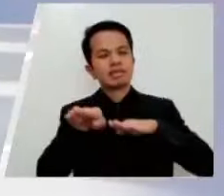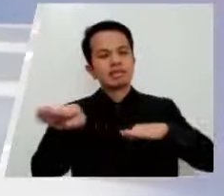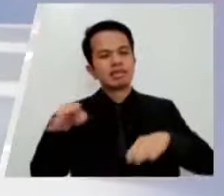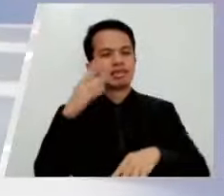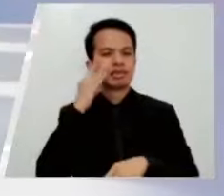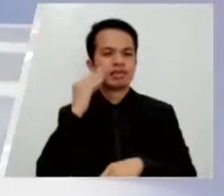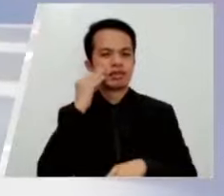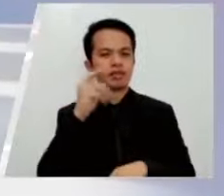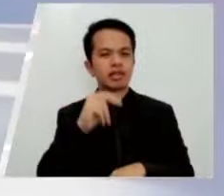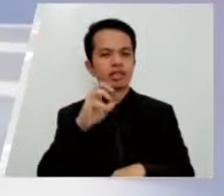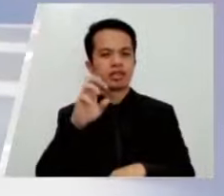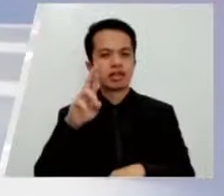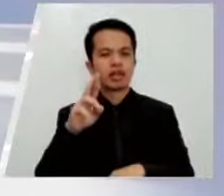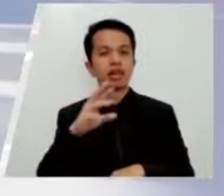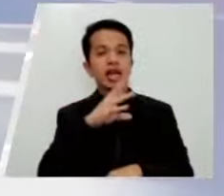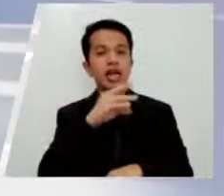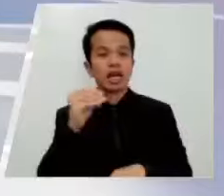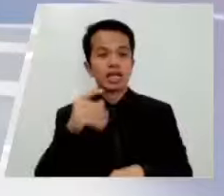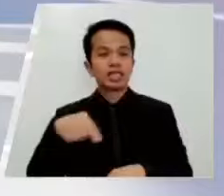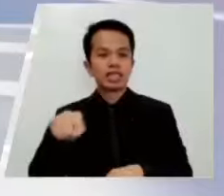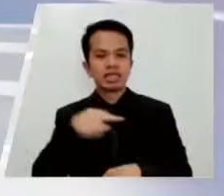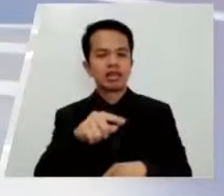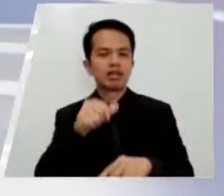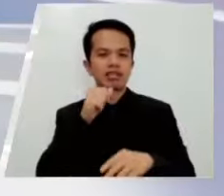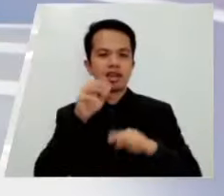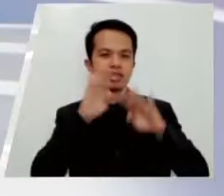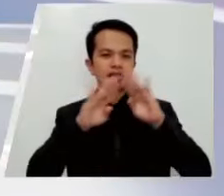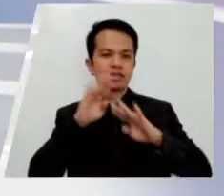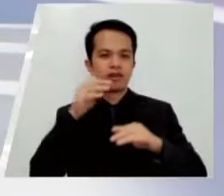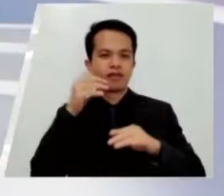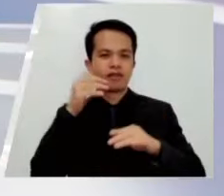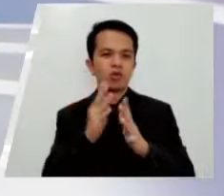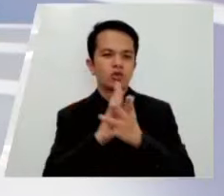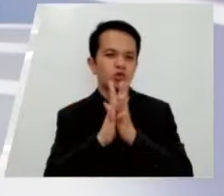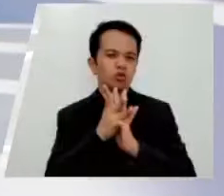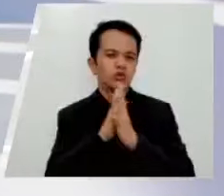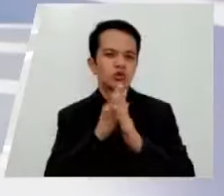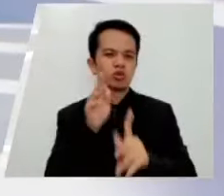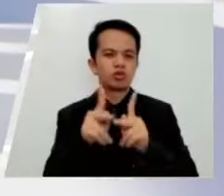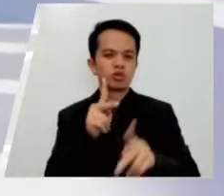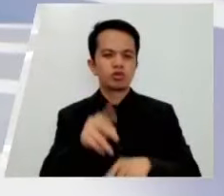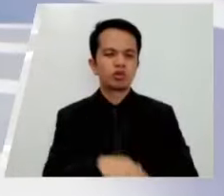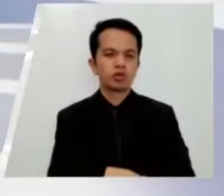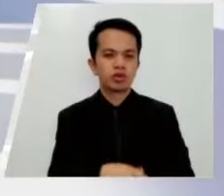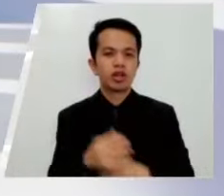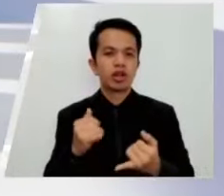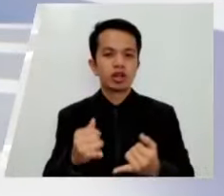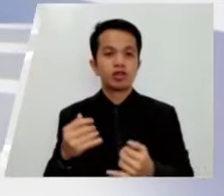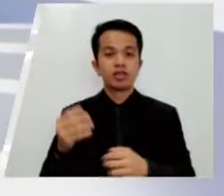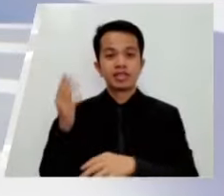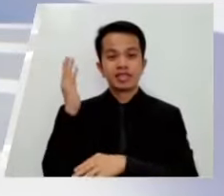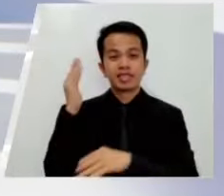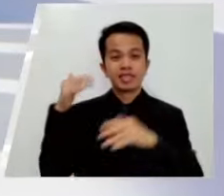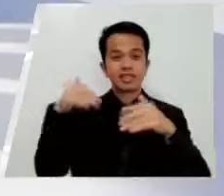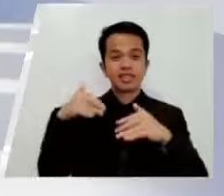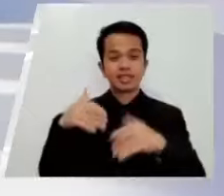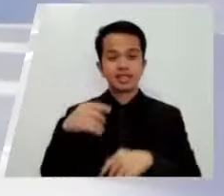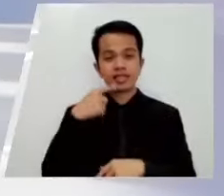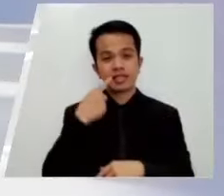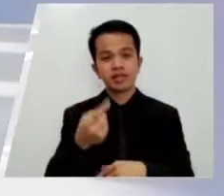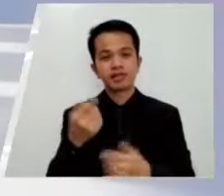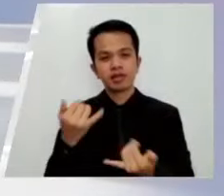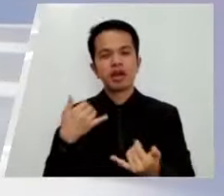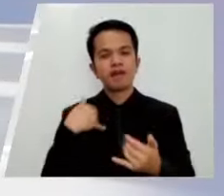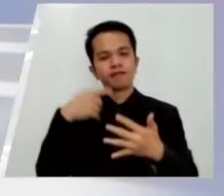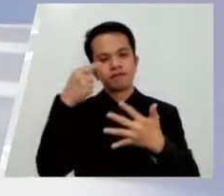at para hindi rin sila sumabay sa rush hour. Sa isang town hall meeting, ibinahagi ng Department of Public Works and Highways ang ilang plano